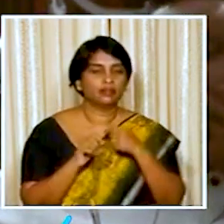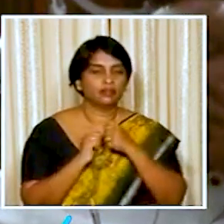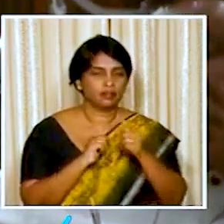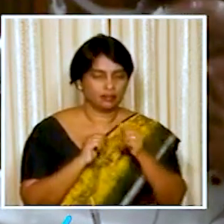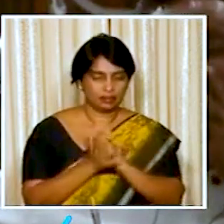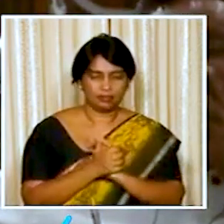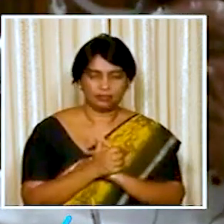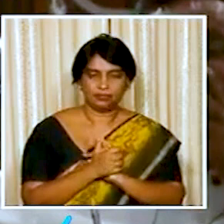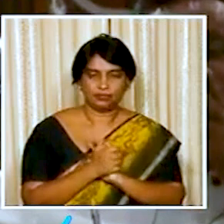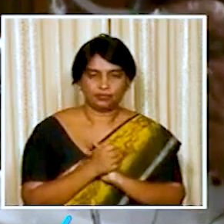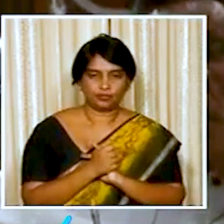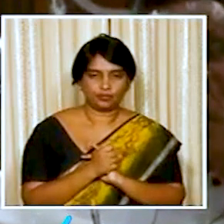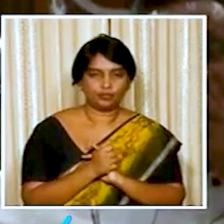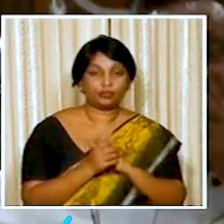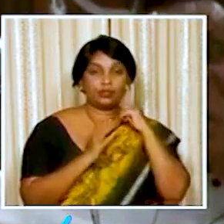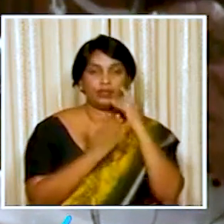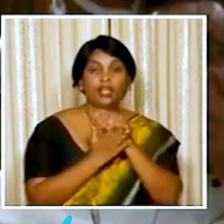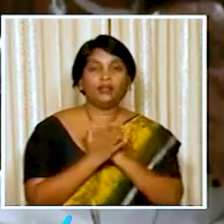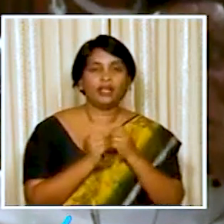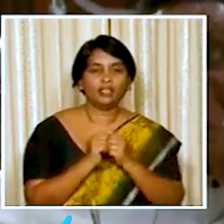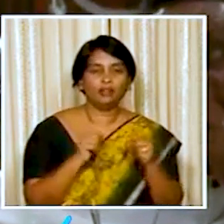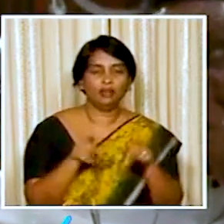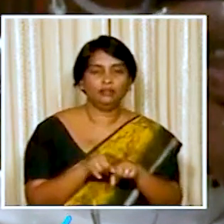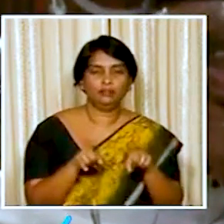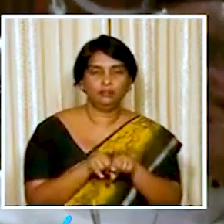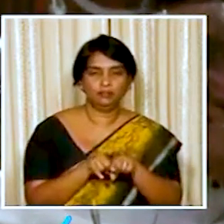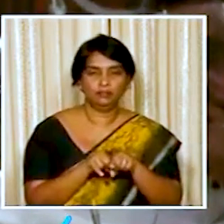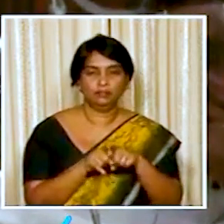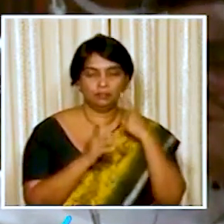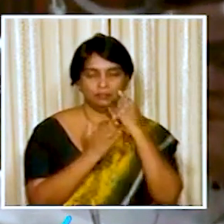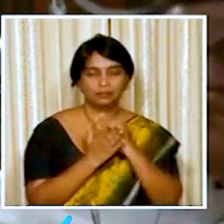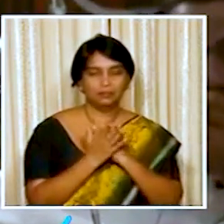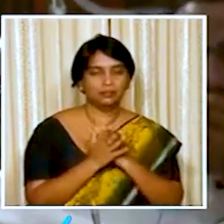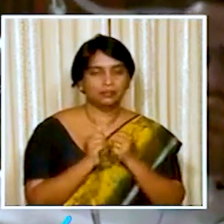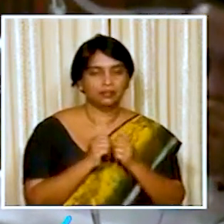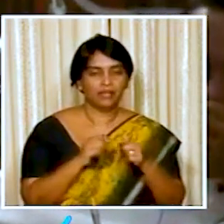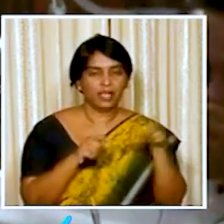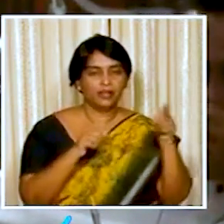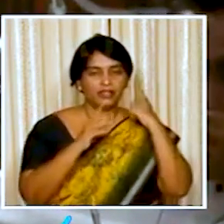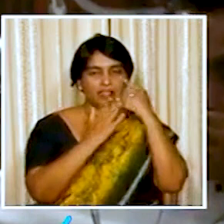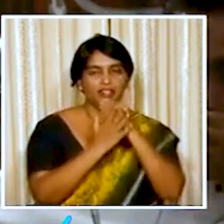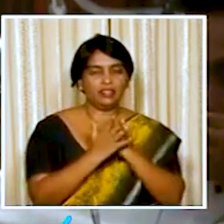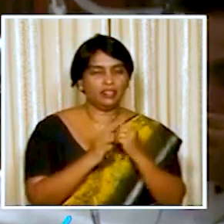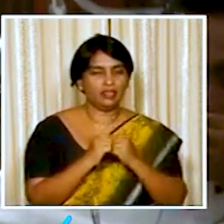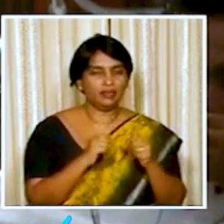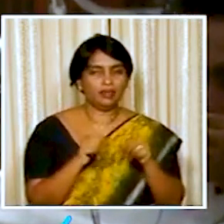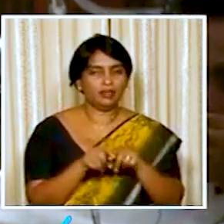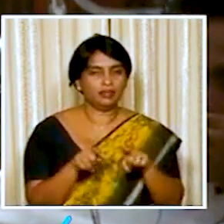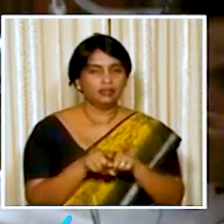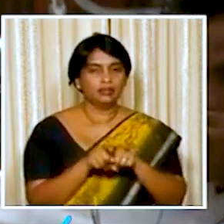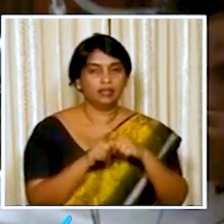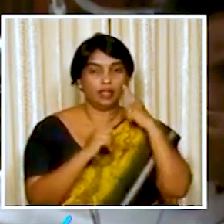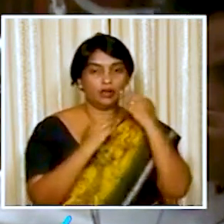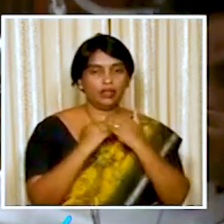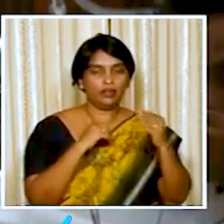කරන්නේ. තව තප්පර කීපයක්. ගරු මූලාසුරණ මන්ත්‍රීතුමනි මේ සුමානේ අවසානයේ අපිට ආරංචි විදිහට ආණ්ඩුව ගේන්නන පාර්ලිමේන්තුවට දේශීය